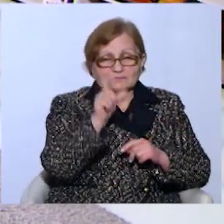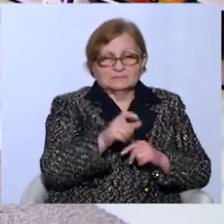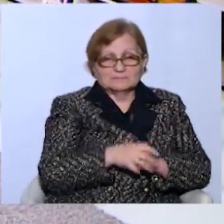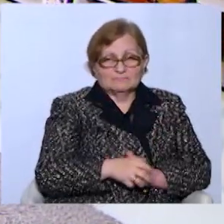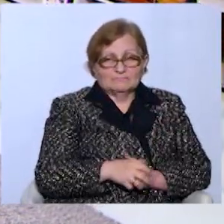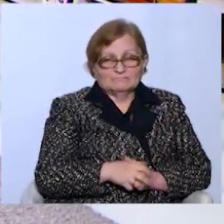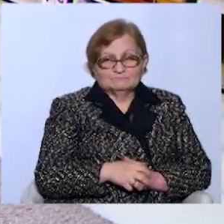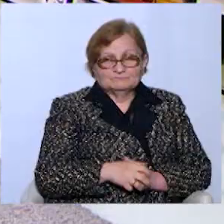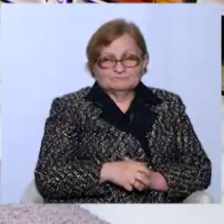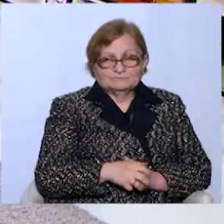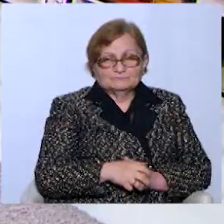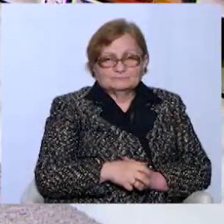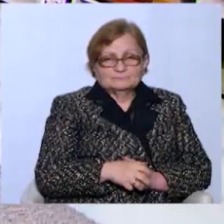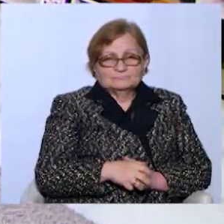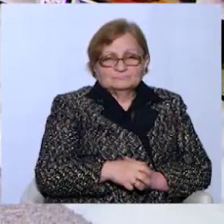მაგალითად ასეთი.